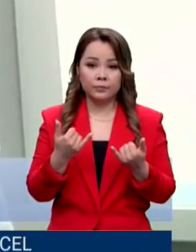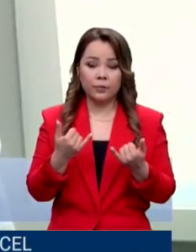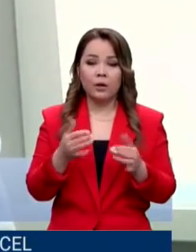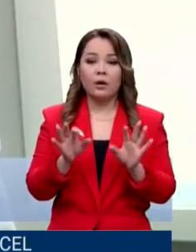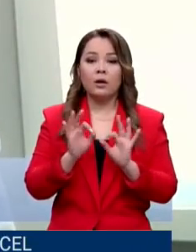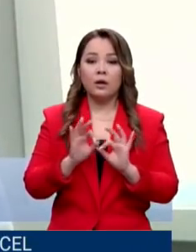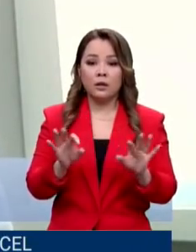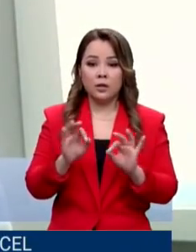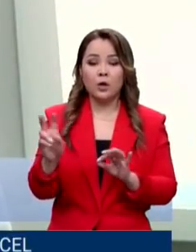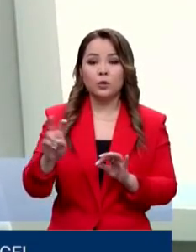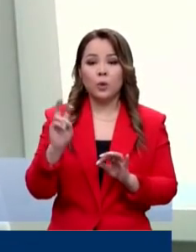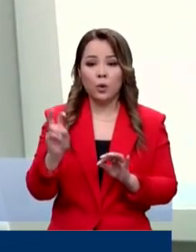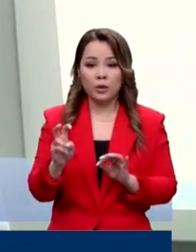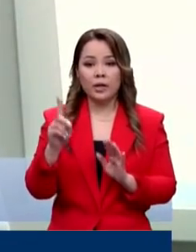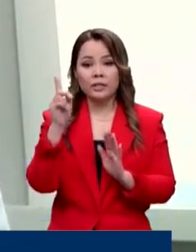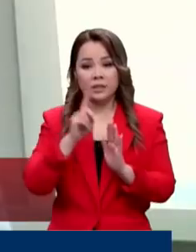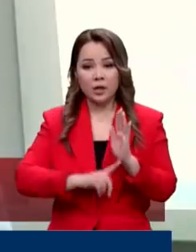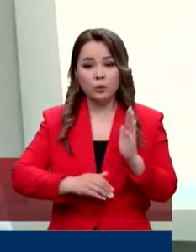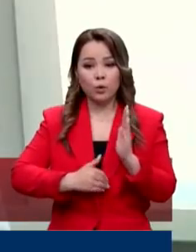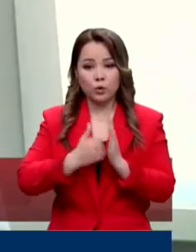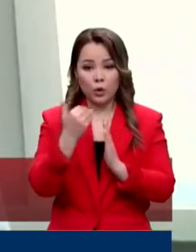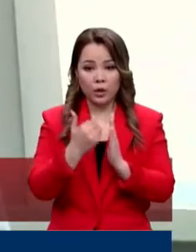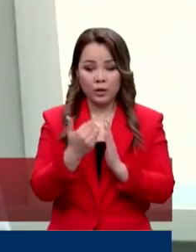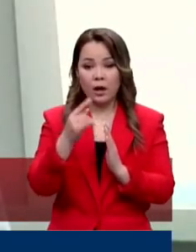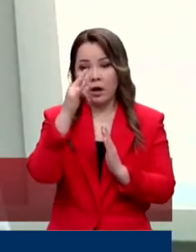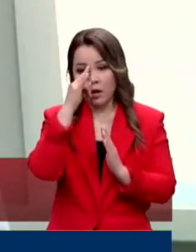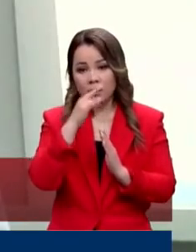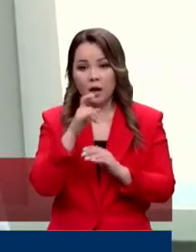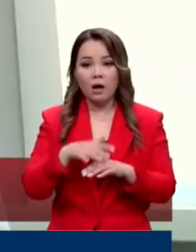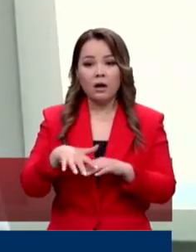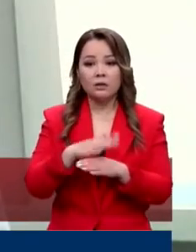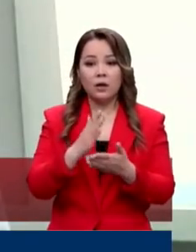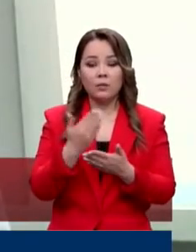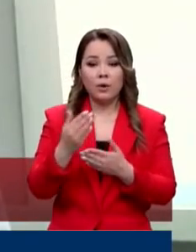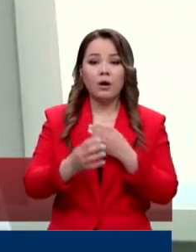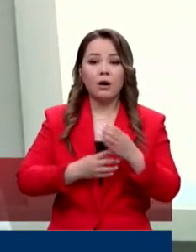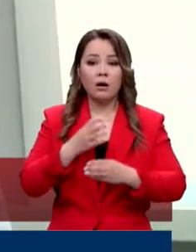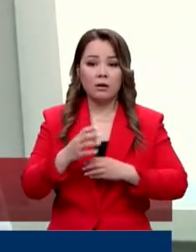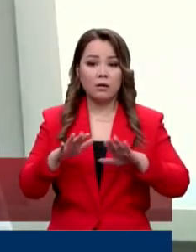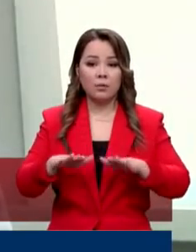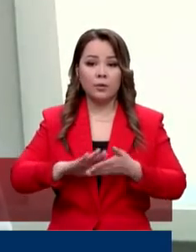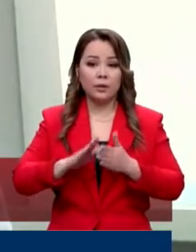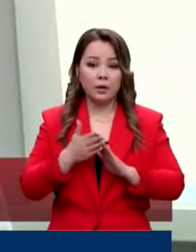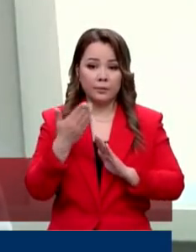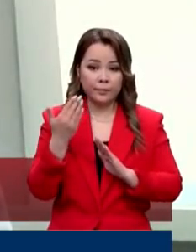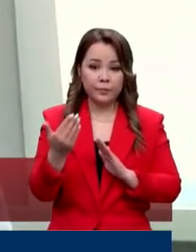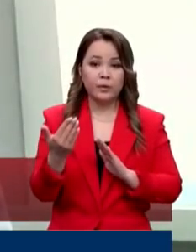айта кетек, долларға деген сенімі жоғары, и Қазақстанның халқына да, и әлемде де. И